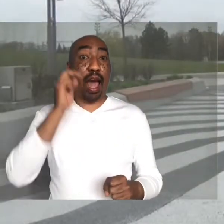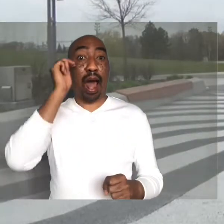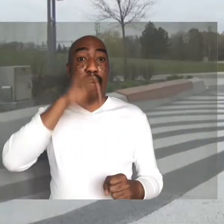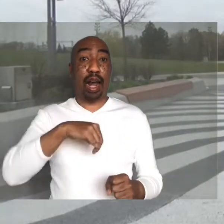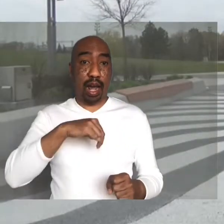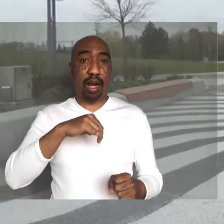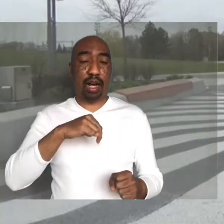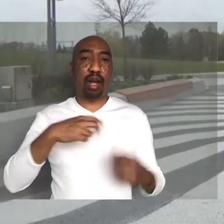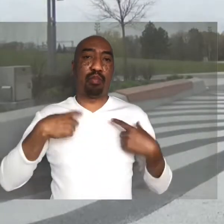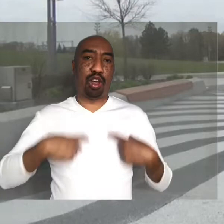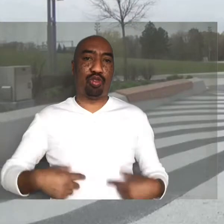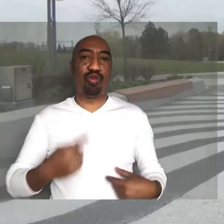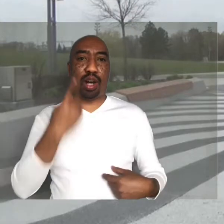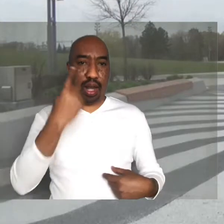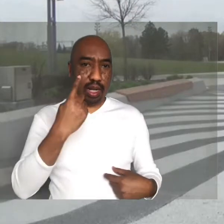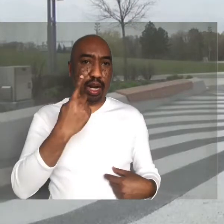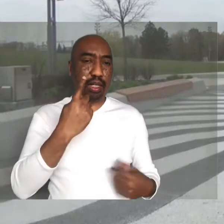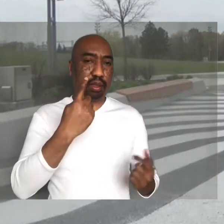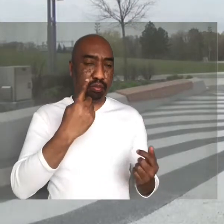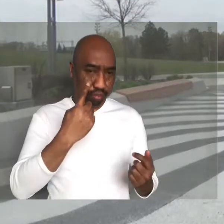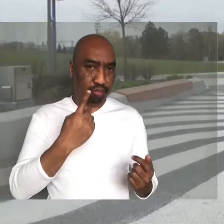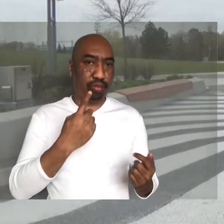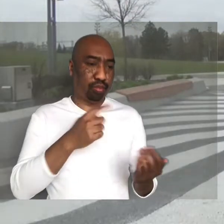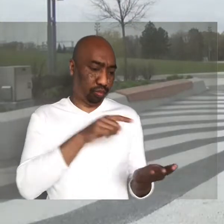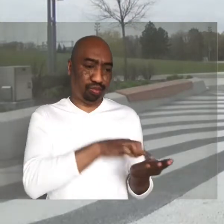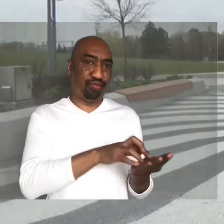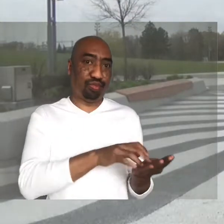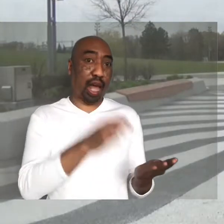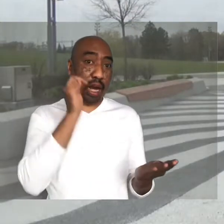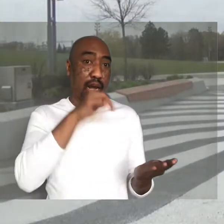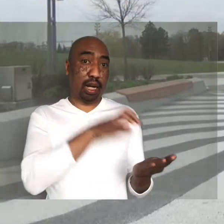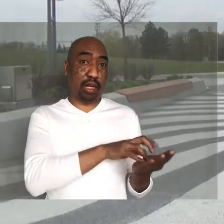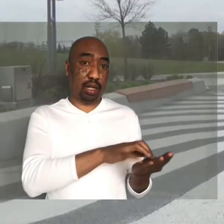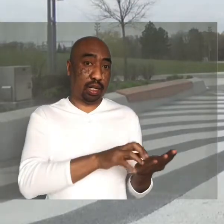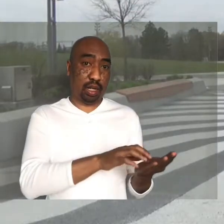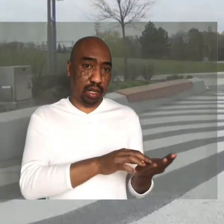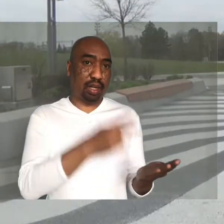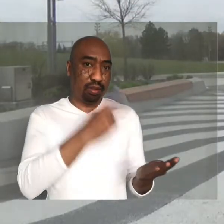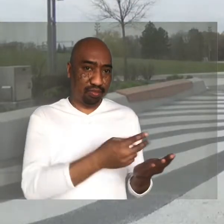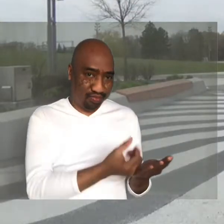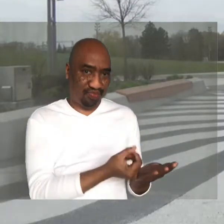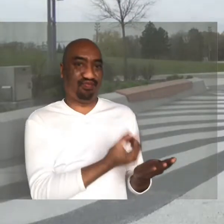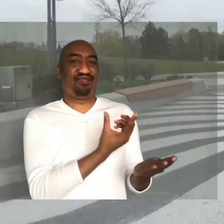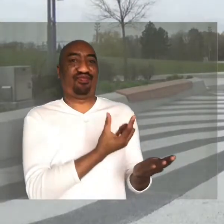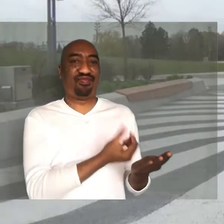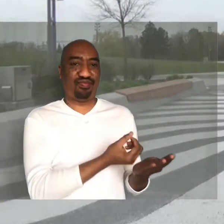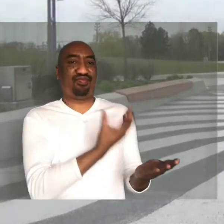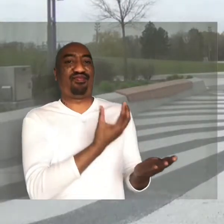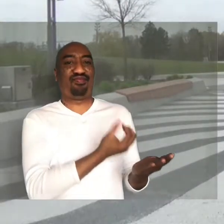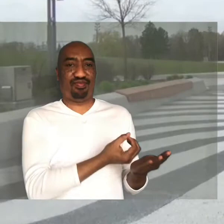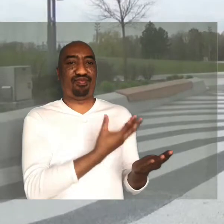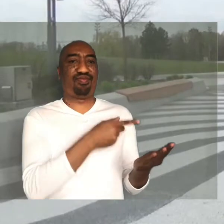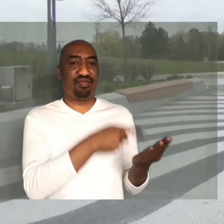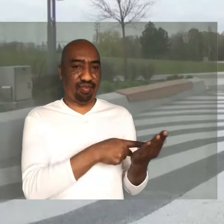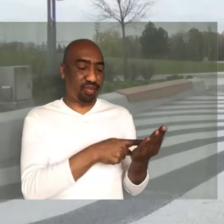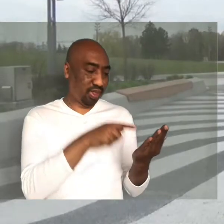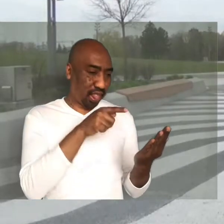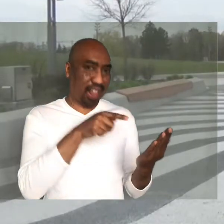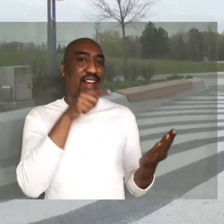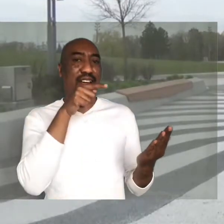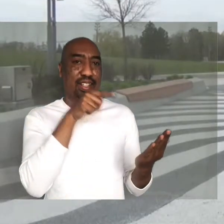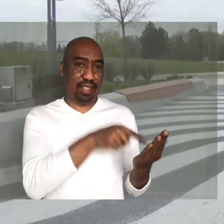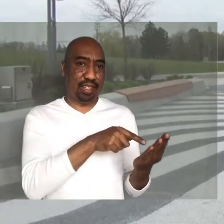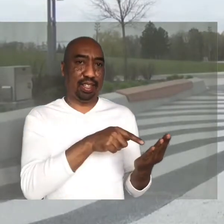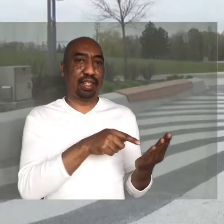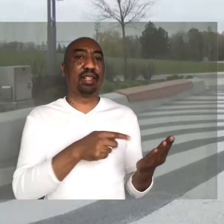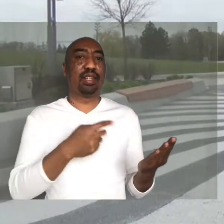izay rakoto mamonjy rehetra ao anatin'ny miasa ao amin'ny FLM dia hitako hoe ty ilay rakoto mamonjy tadiaviko, ity pastora ity na